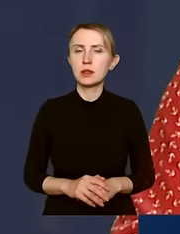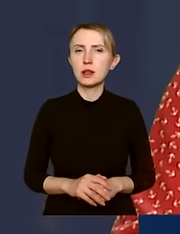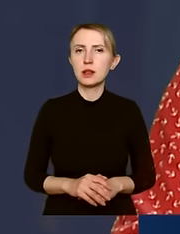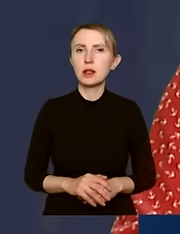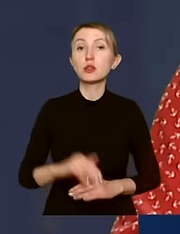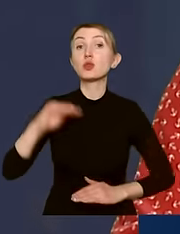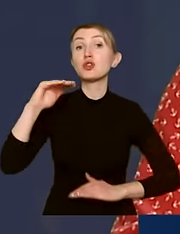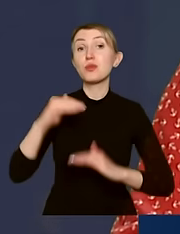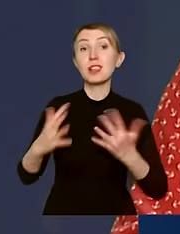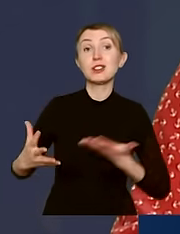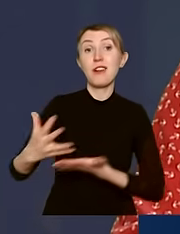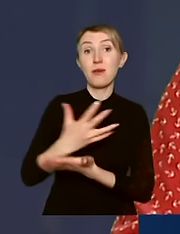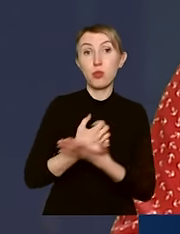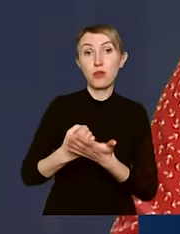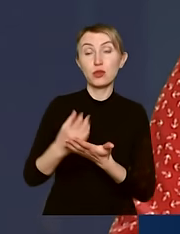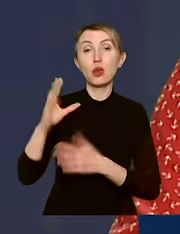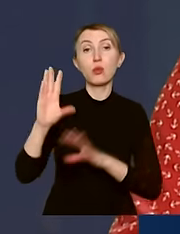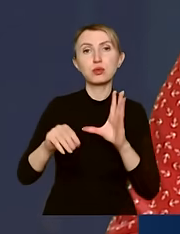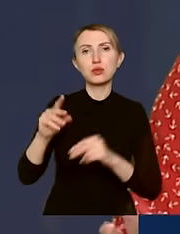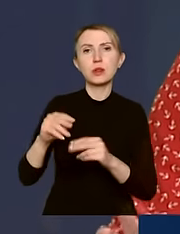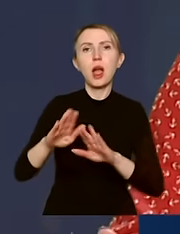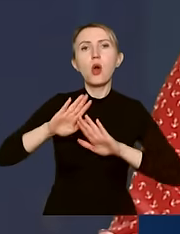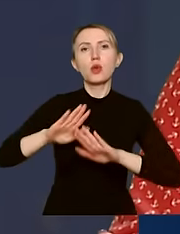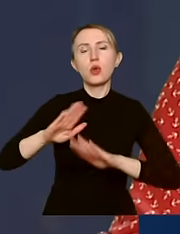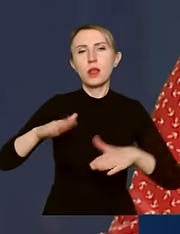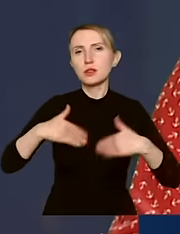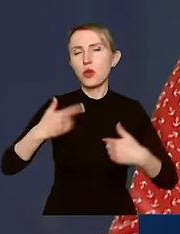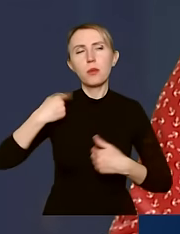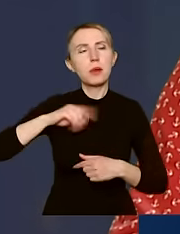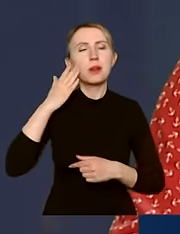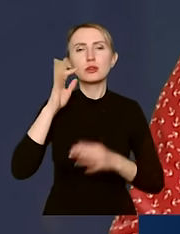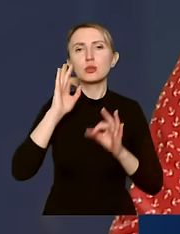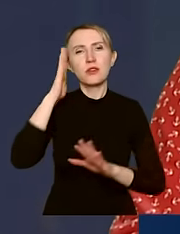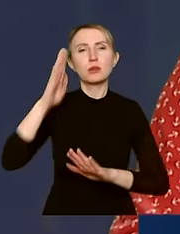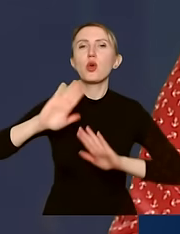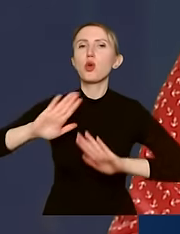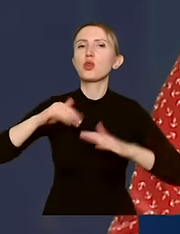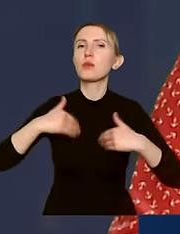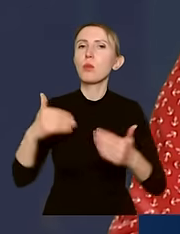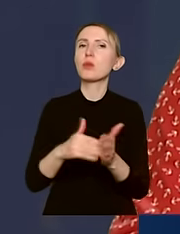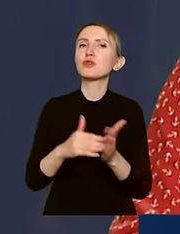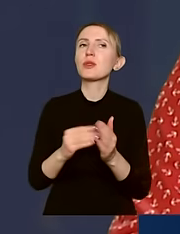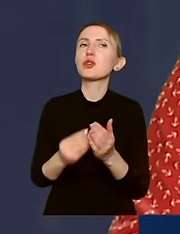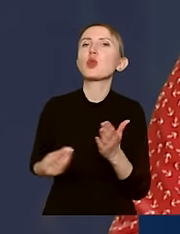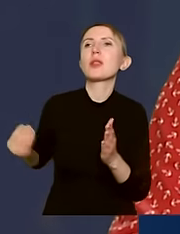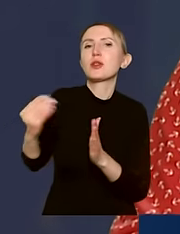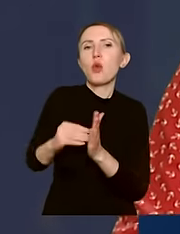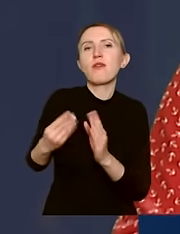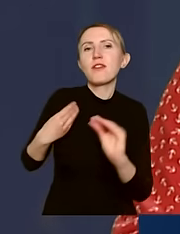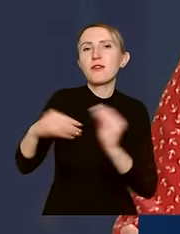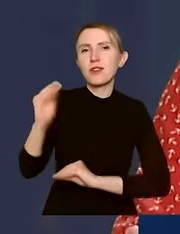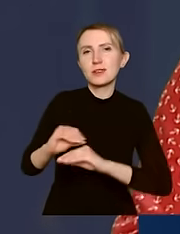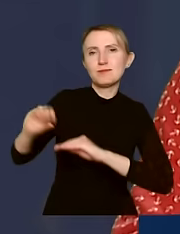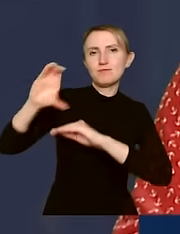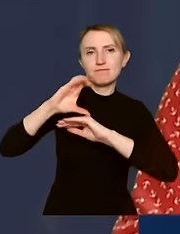wpływy do budżetu na ochronę zdrowia. My doskonale wiemy, że ochrona zdrowia potrzebuje raczej dodatkowych funduszy i dofinansowania po to,